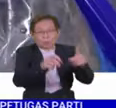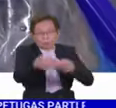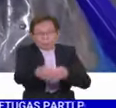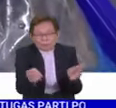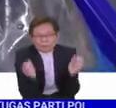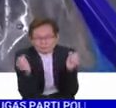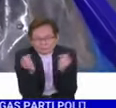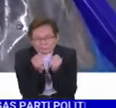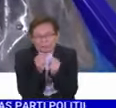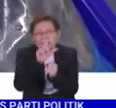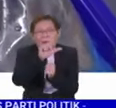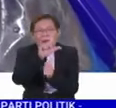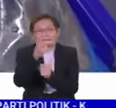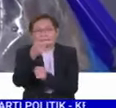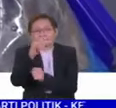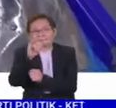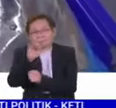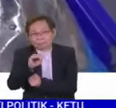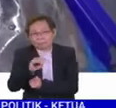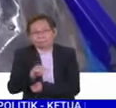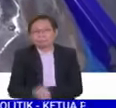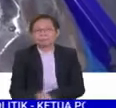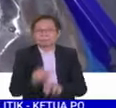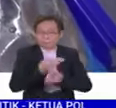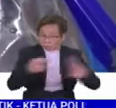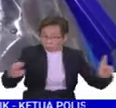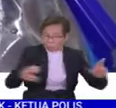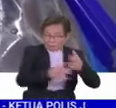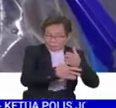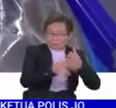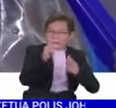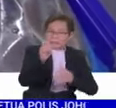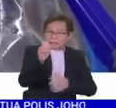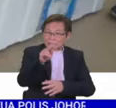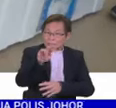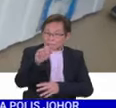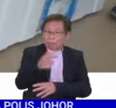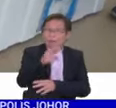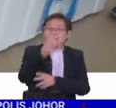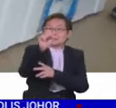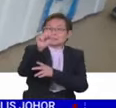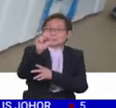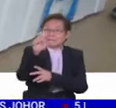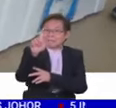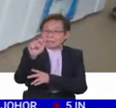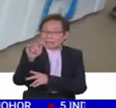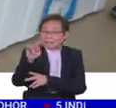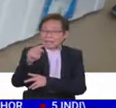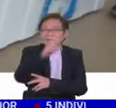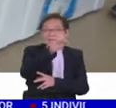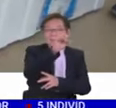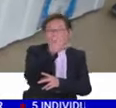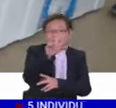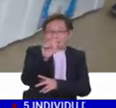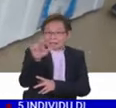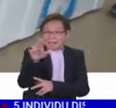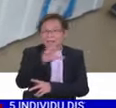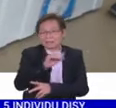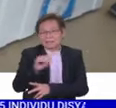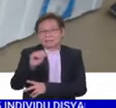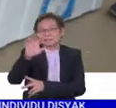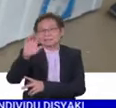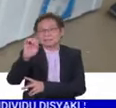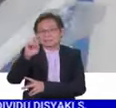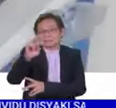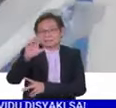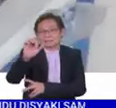bilik sejuk LKIM. Antara tersedia ikan kembung, selayang, selar dan cencaru.